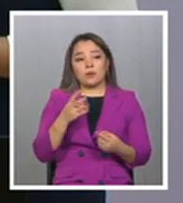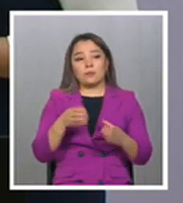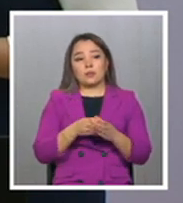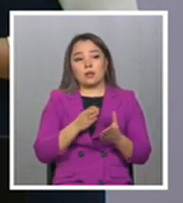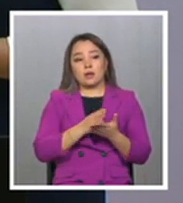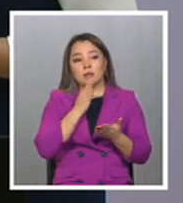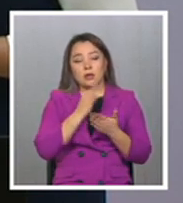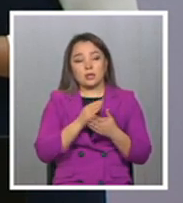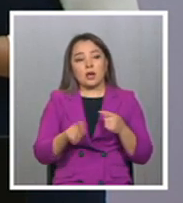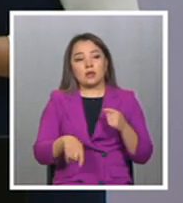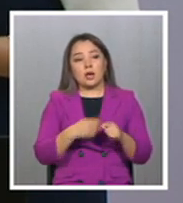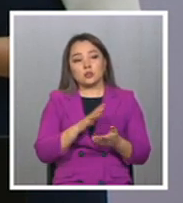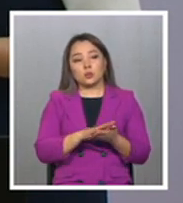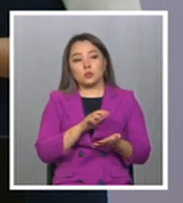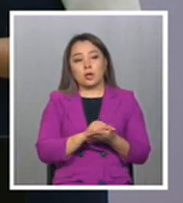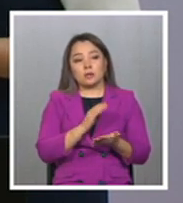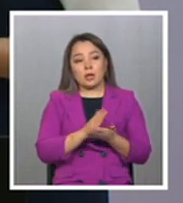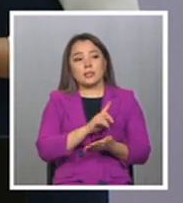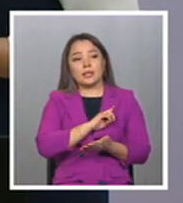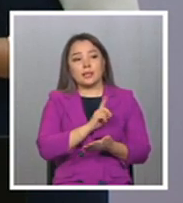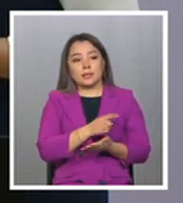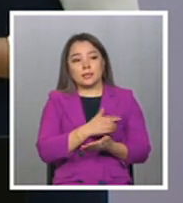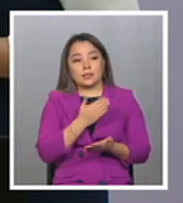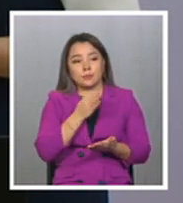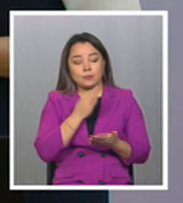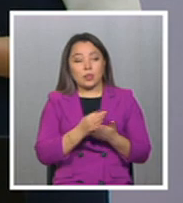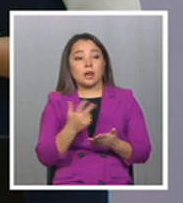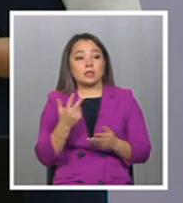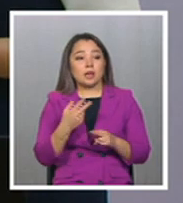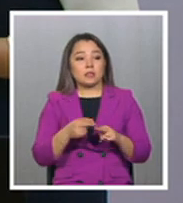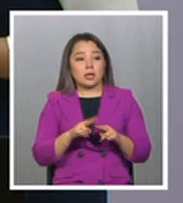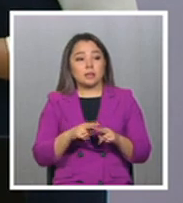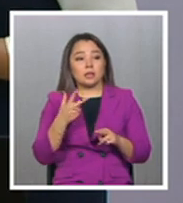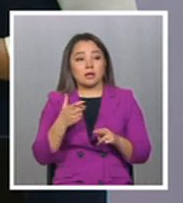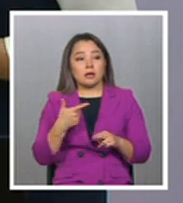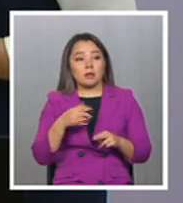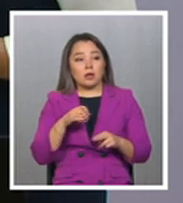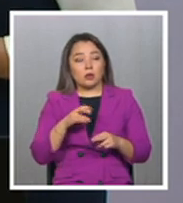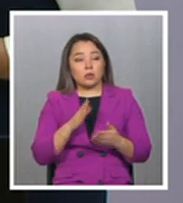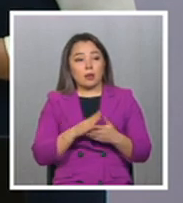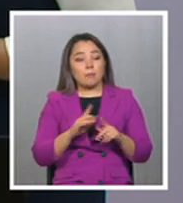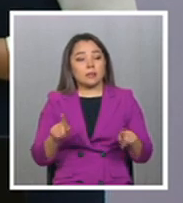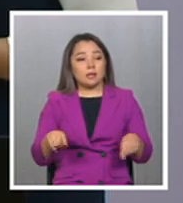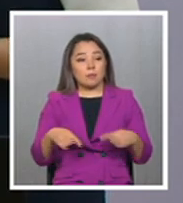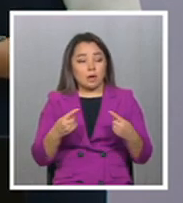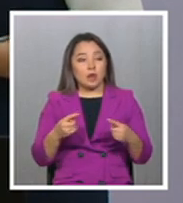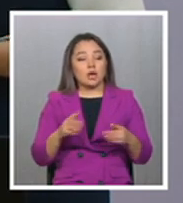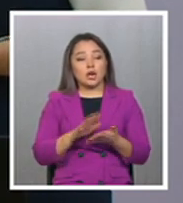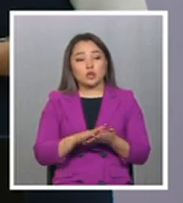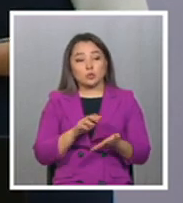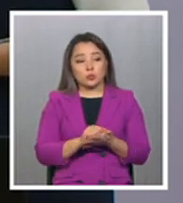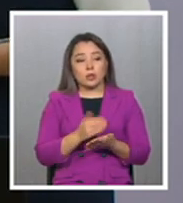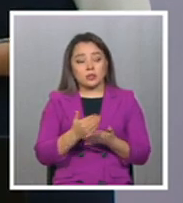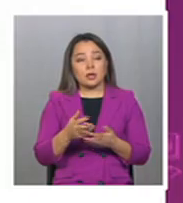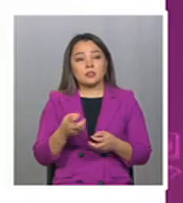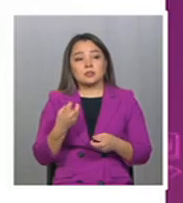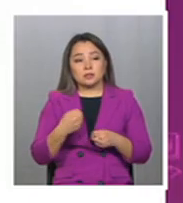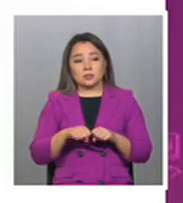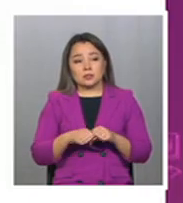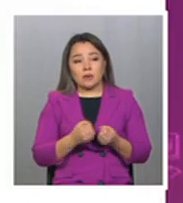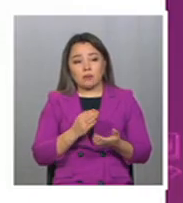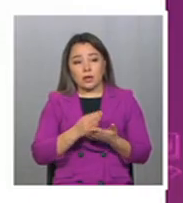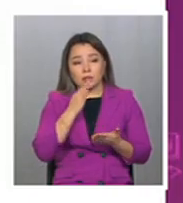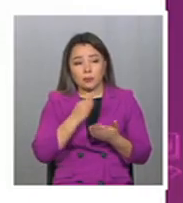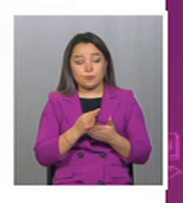– разрушительный, сильный. Третье – три глагола – поднимает, разрушает, срывает.